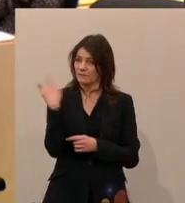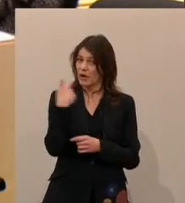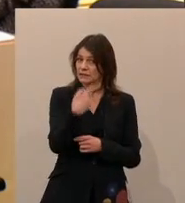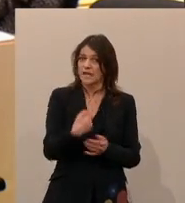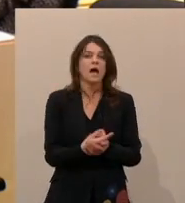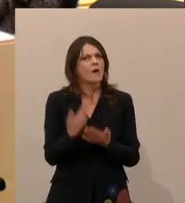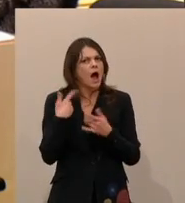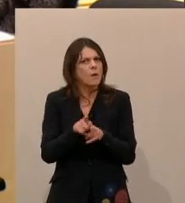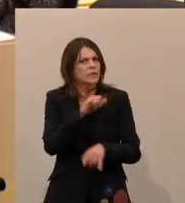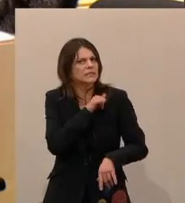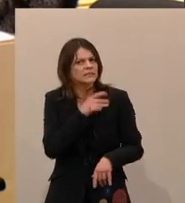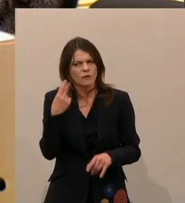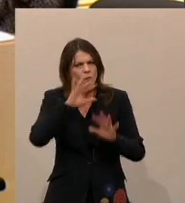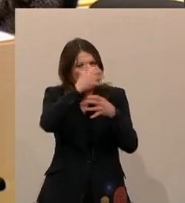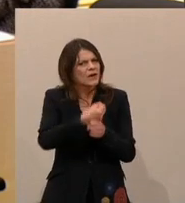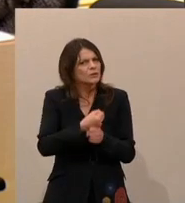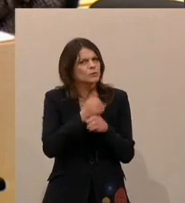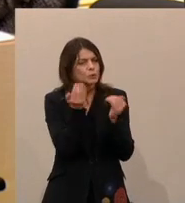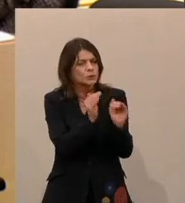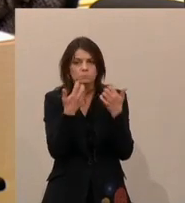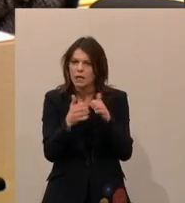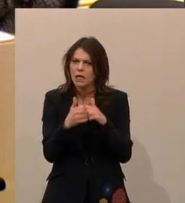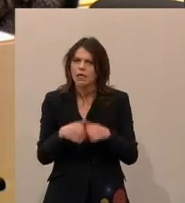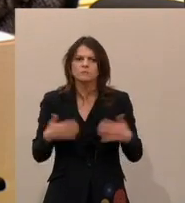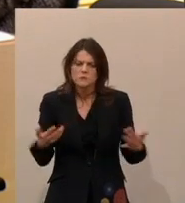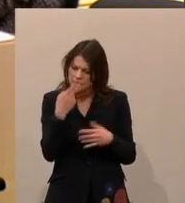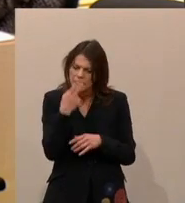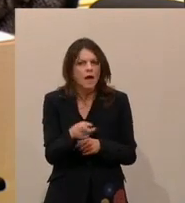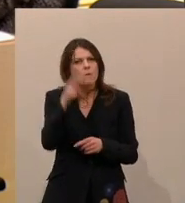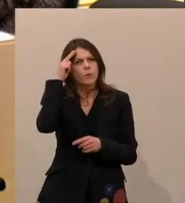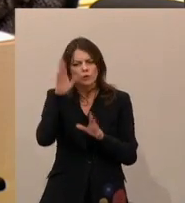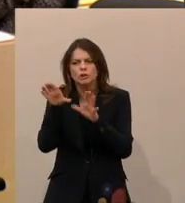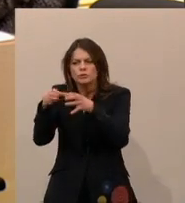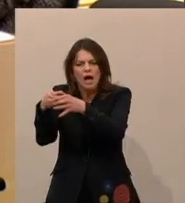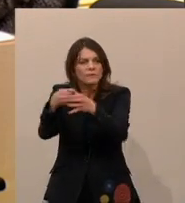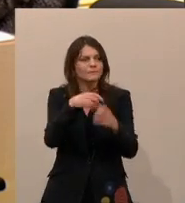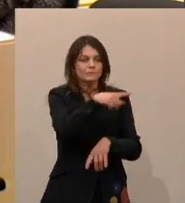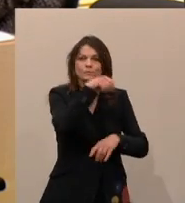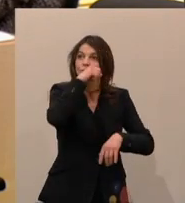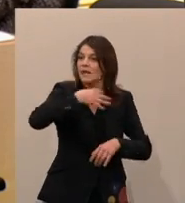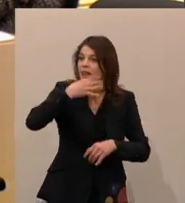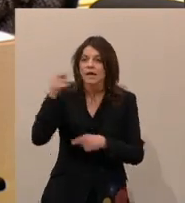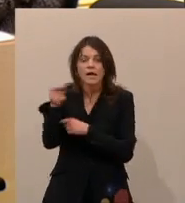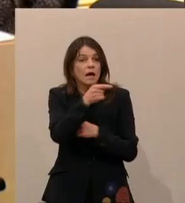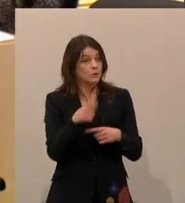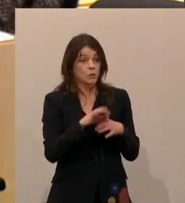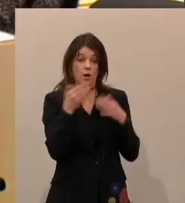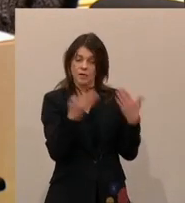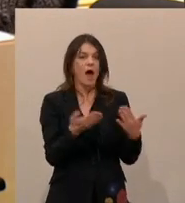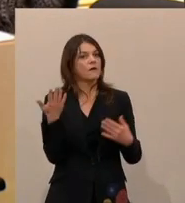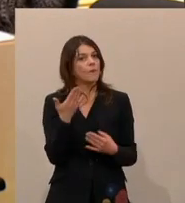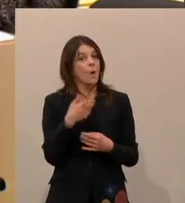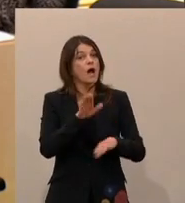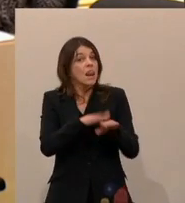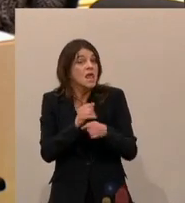etwas interessant von diesem Verfassungsschutzbericht. Da kommen nämlich Burschenschaften, von denen Sie so gerne reden, nur dort vor, wo sie